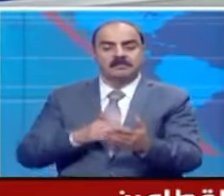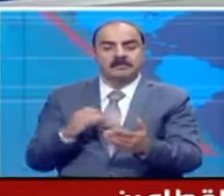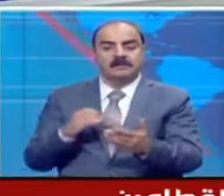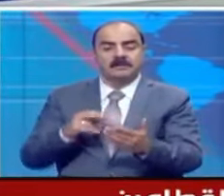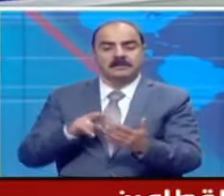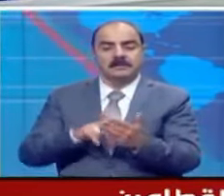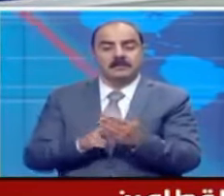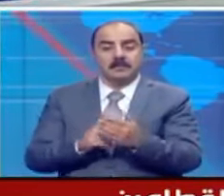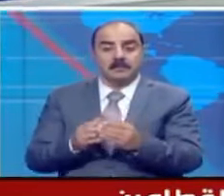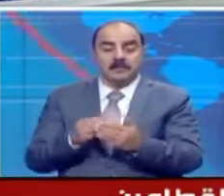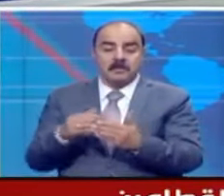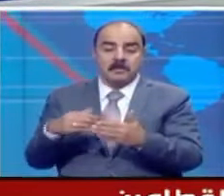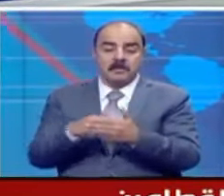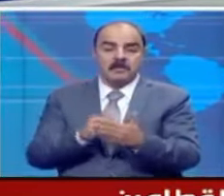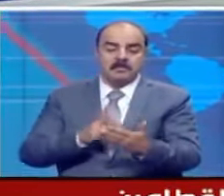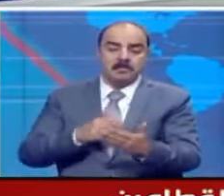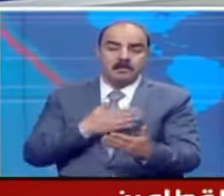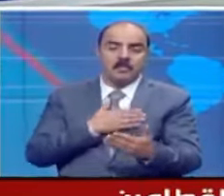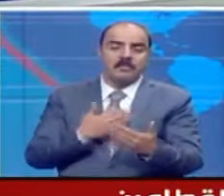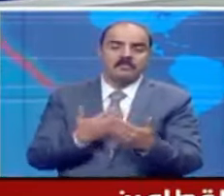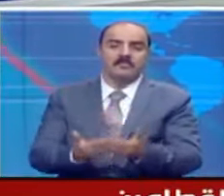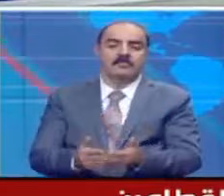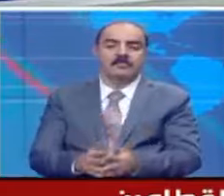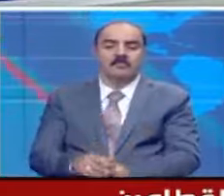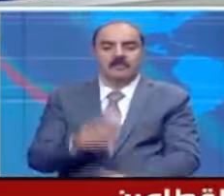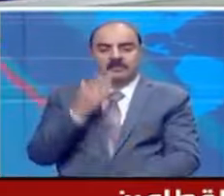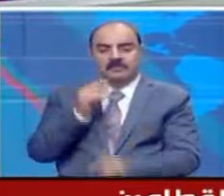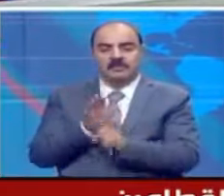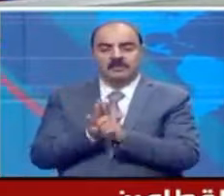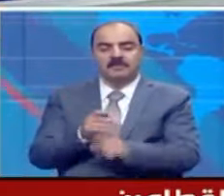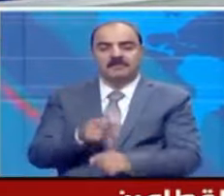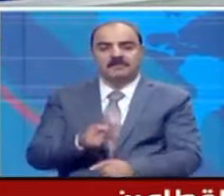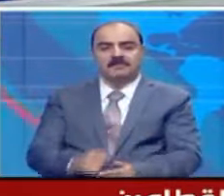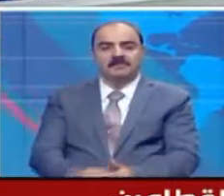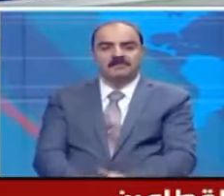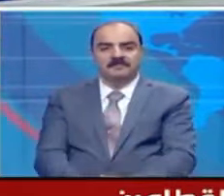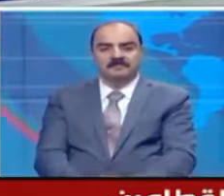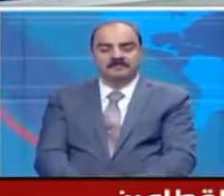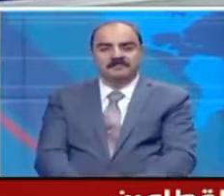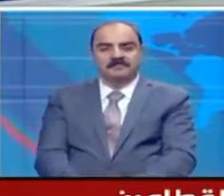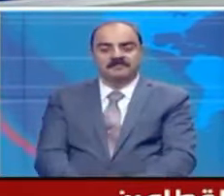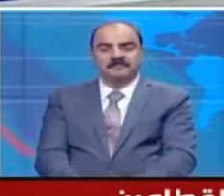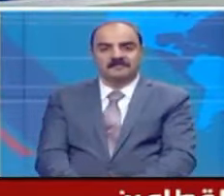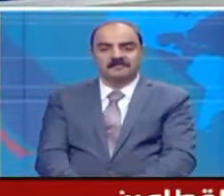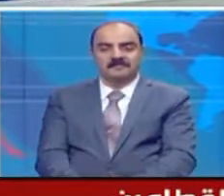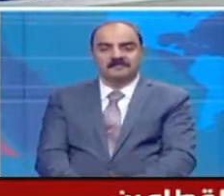السيد الرئيس بأكبر حزمة عاجلة للحماية الاجتماعية. شكرا لكم وإلى اللقاء. إلى اللقاء.